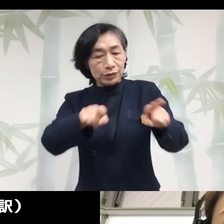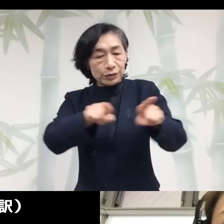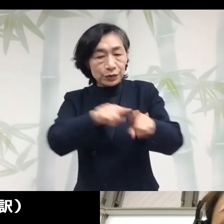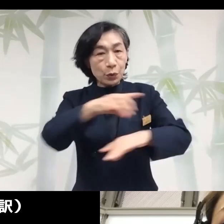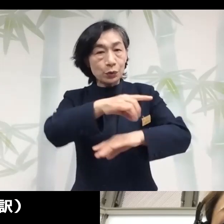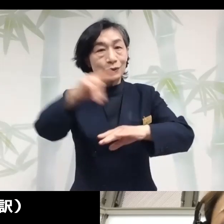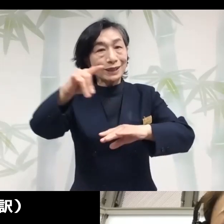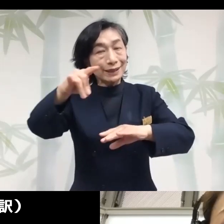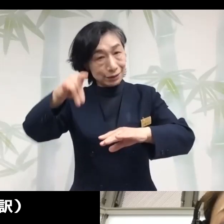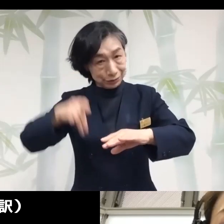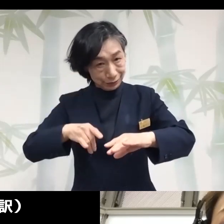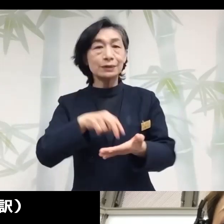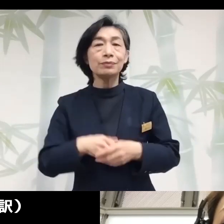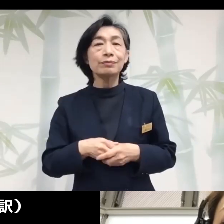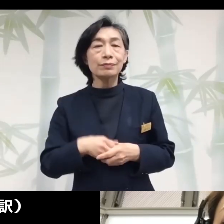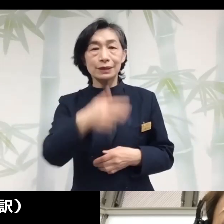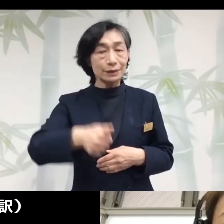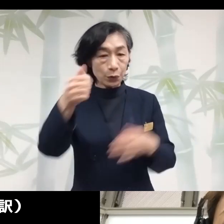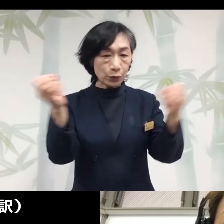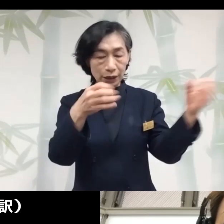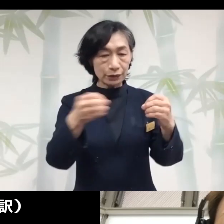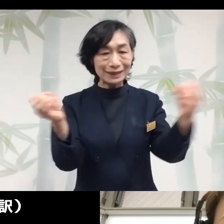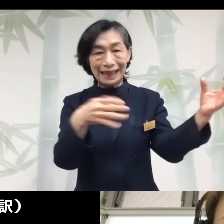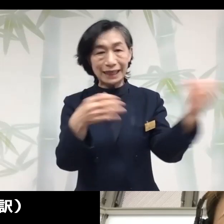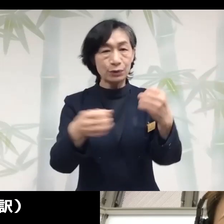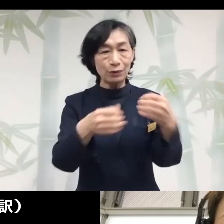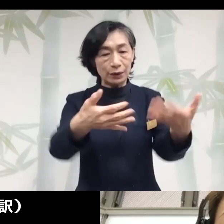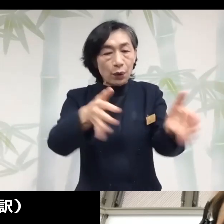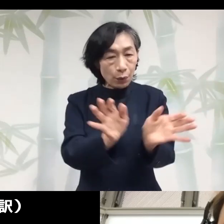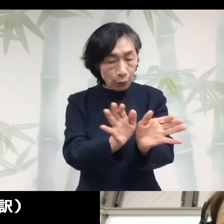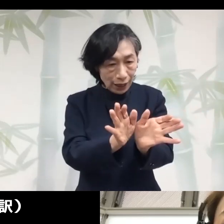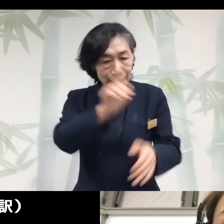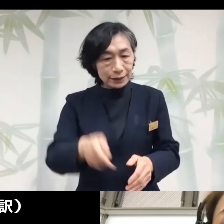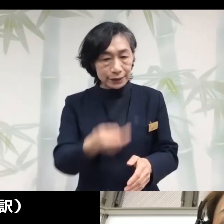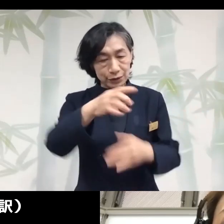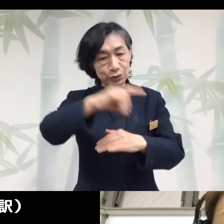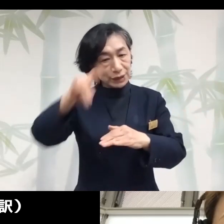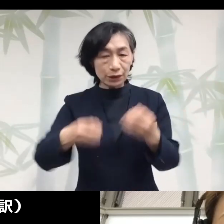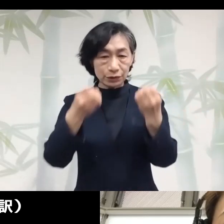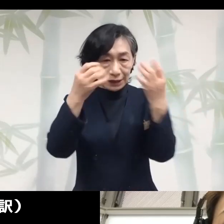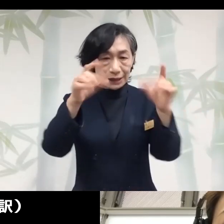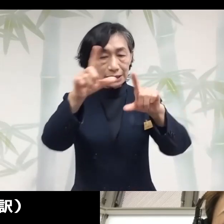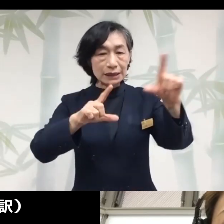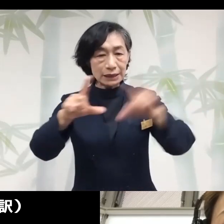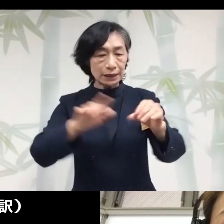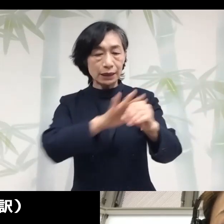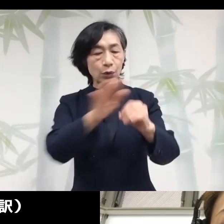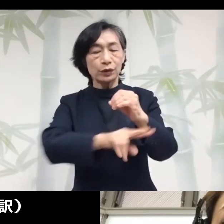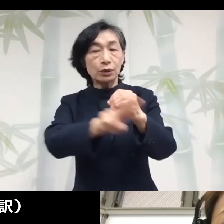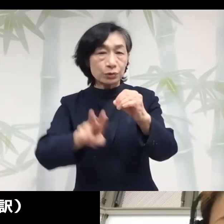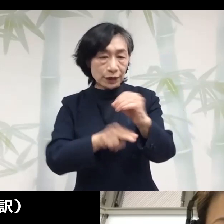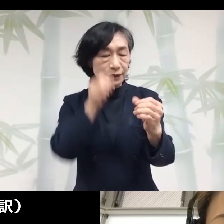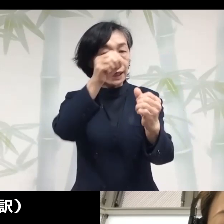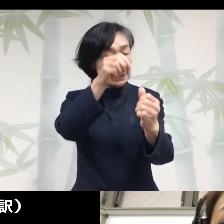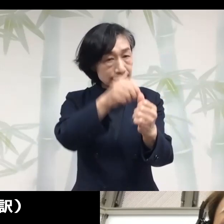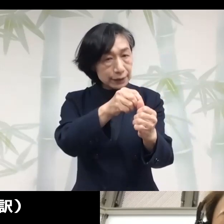して、市長と語る対話の輪緊急企画、新型コロナウイルス感染症バージョンをお送